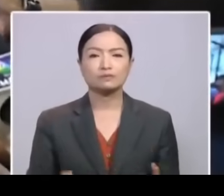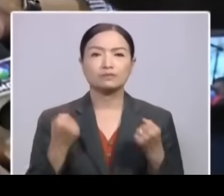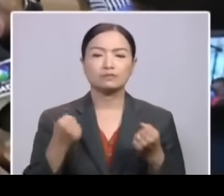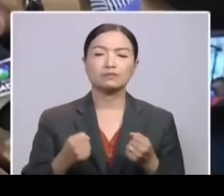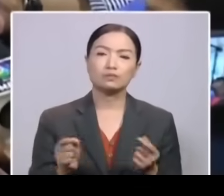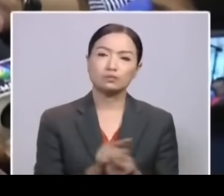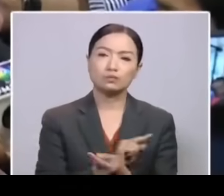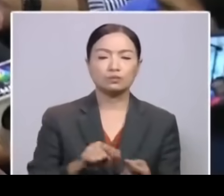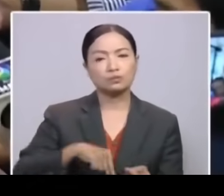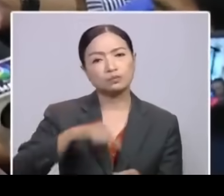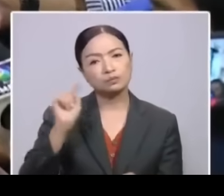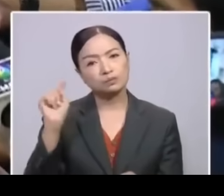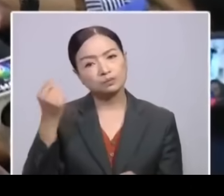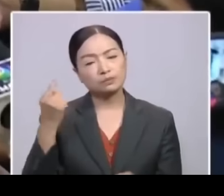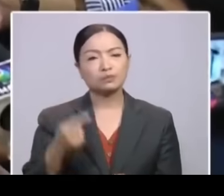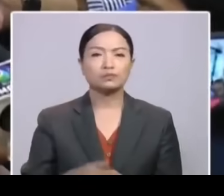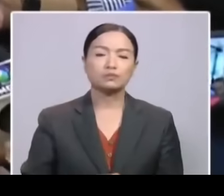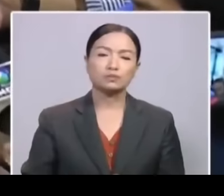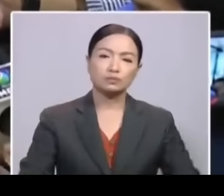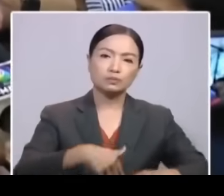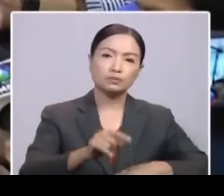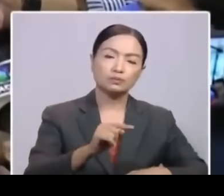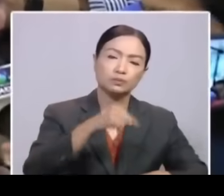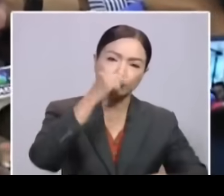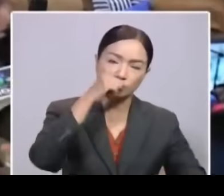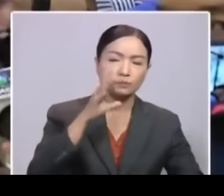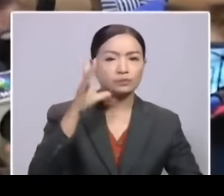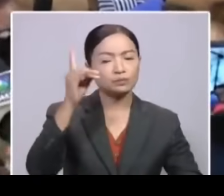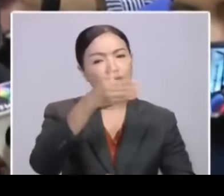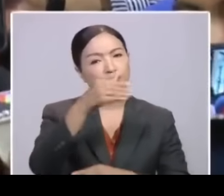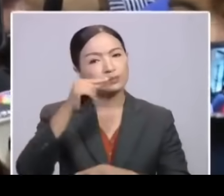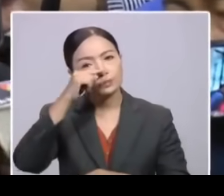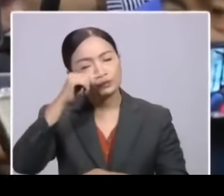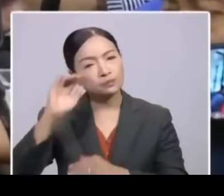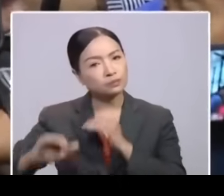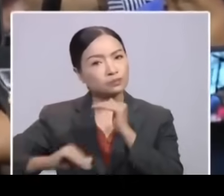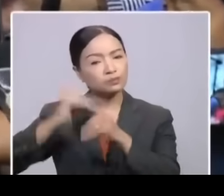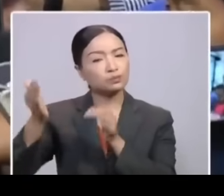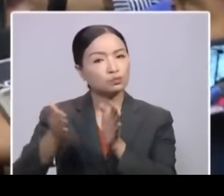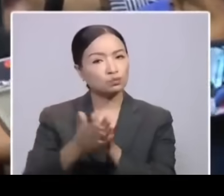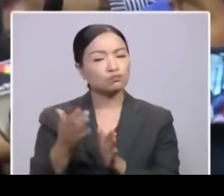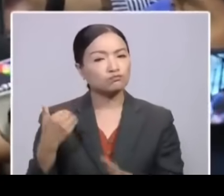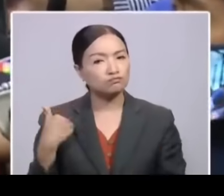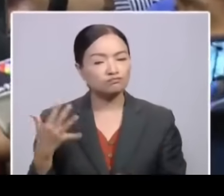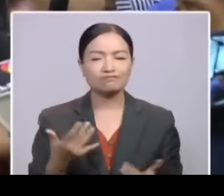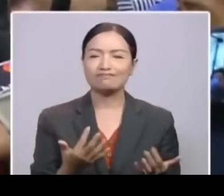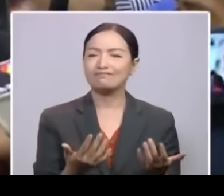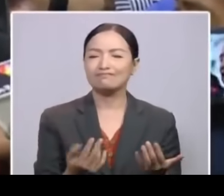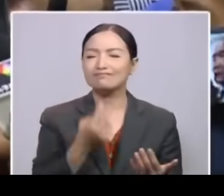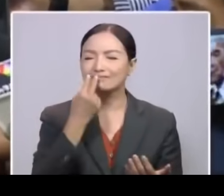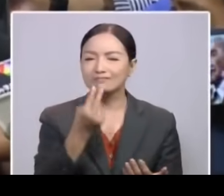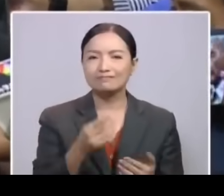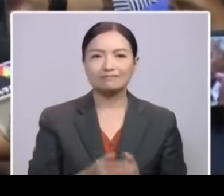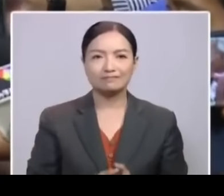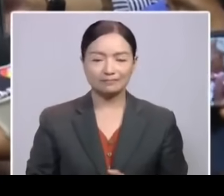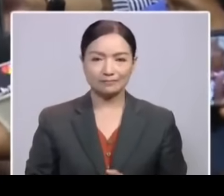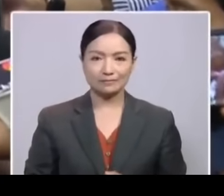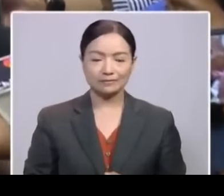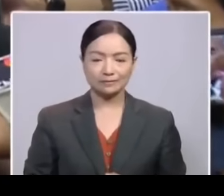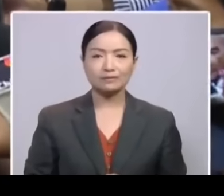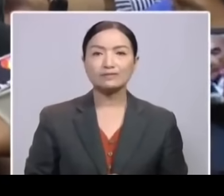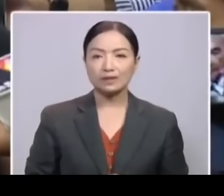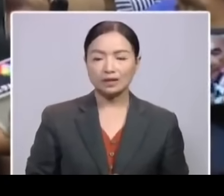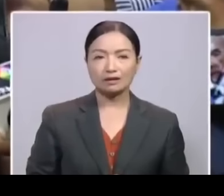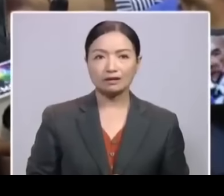ท้องที่ไทยแล้วก็พรุ่งนี้อาจจะมีชาติไทยพัฒนาเข้ามาด้วยหรือเปล่าใช่ต้องรอดูรวมทั้งอย่างที่คุณภูมิทำ